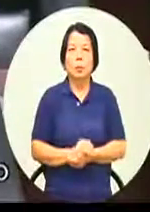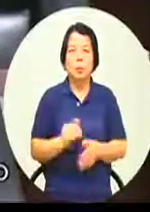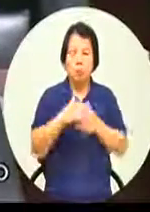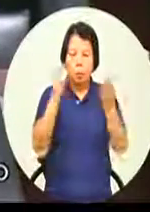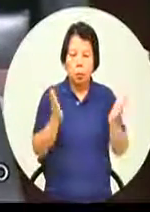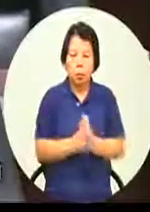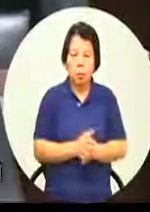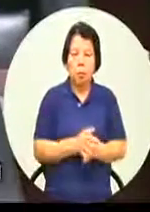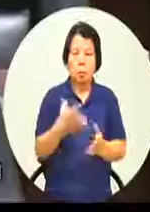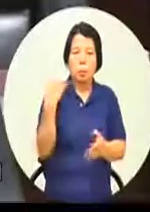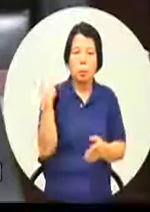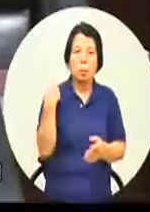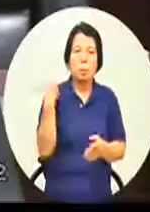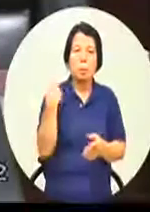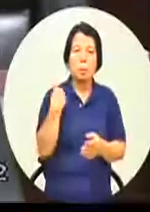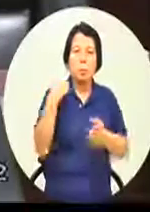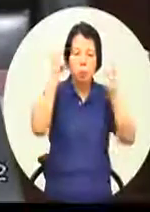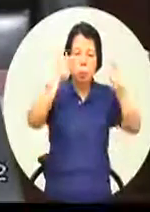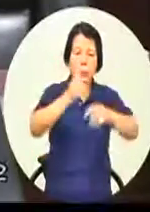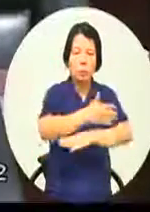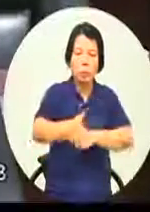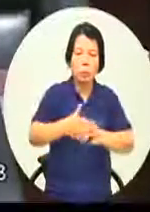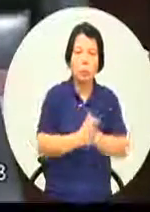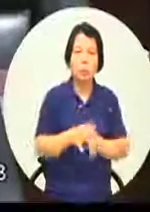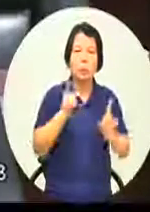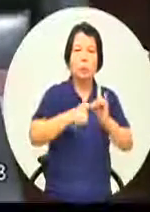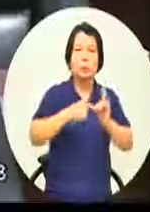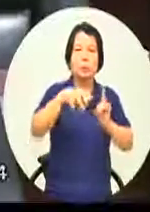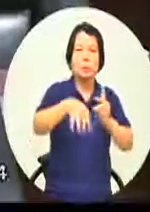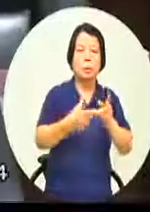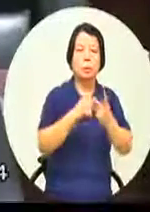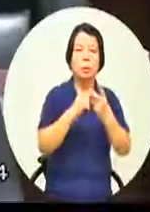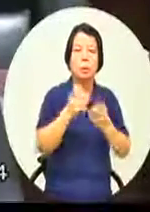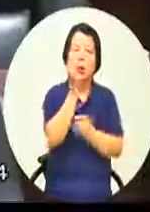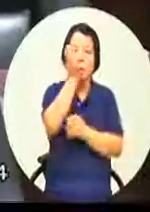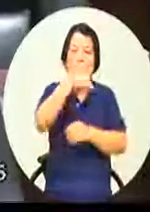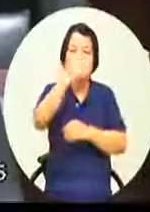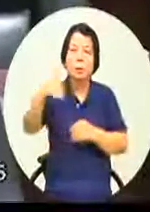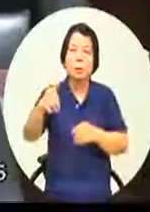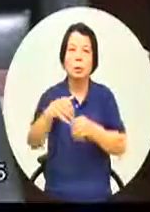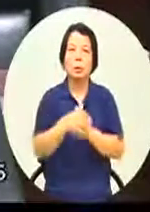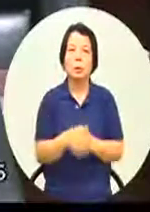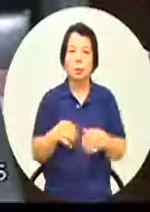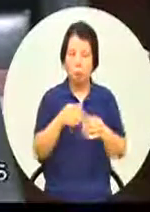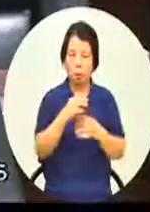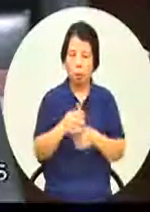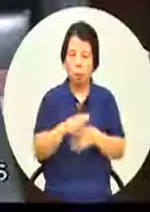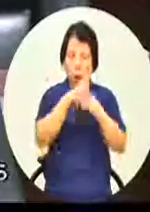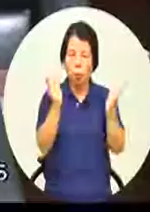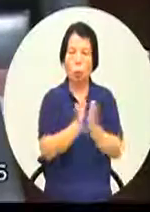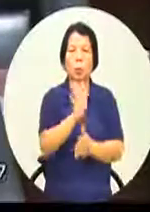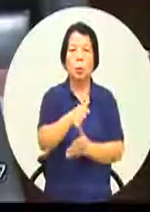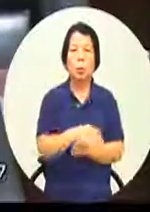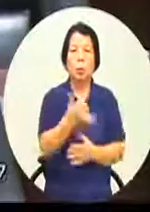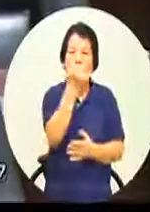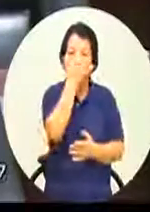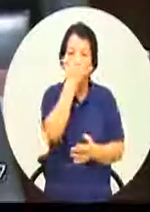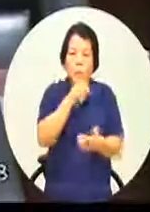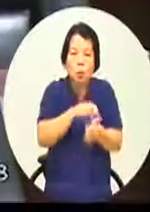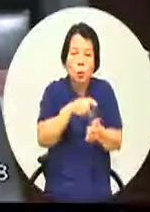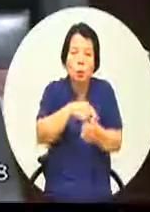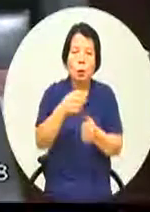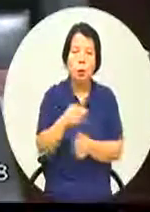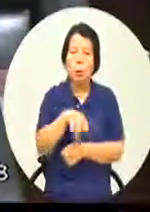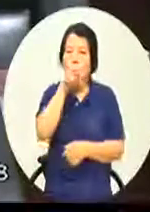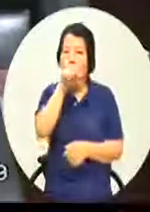原高雄县好，比如说像我们弥陀啦，还有部分的冈山地区，其实也都有很多的养猪户，甚至养鸡、养